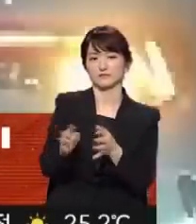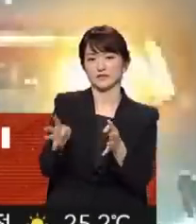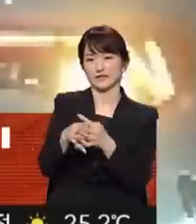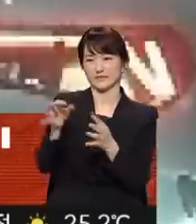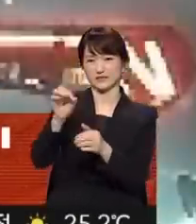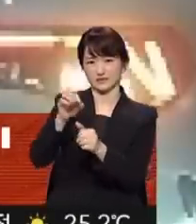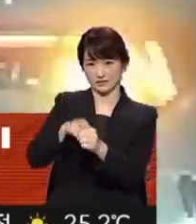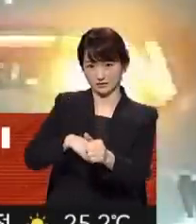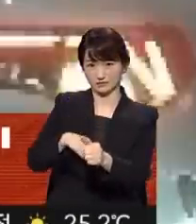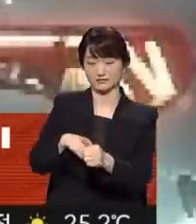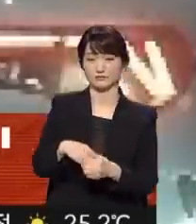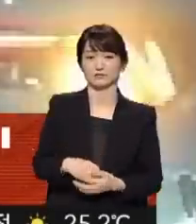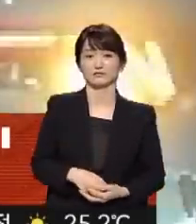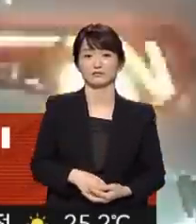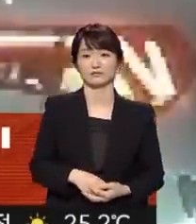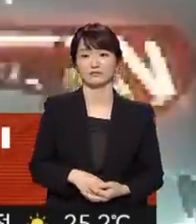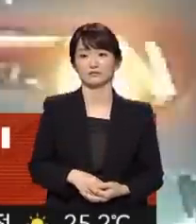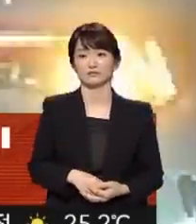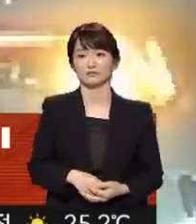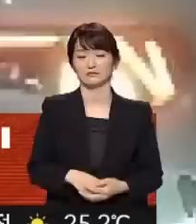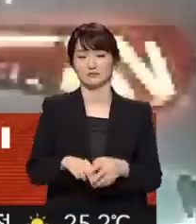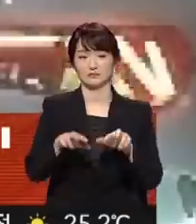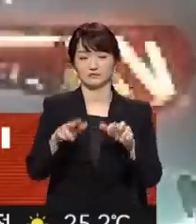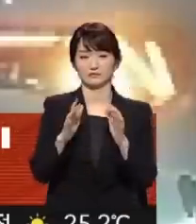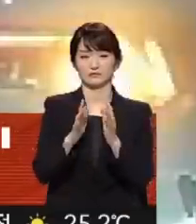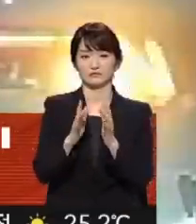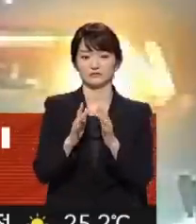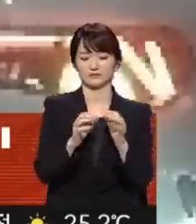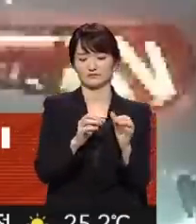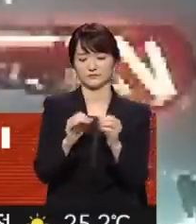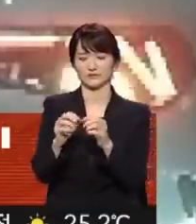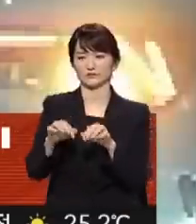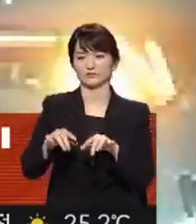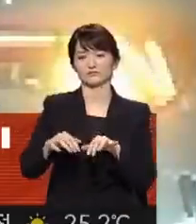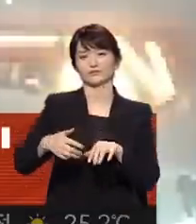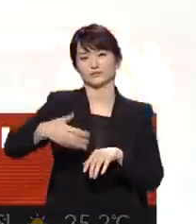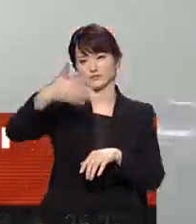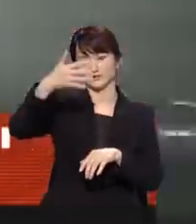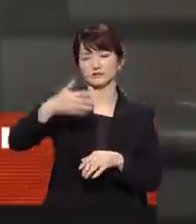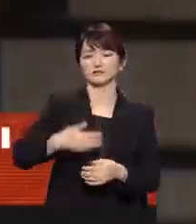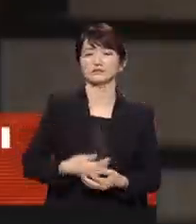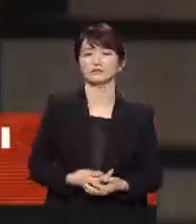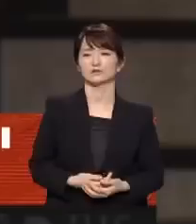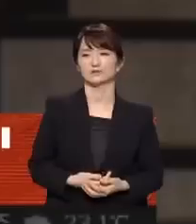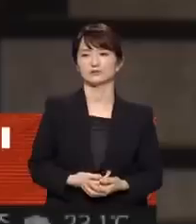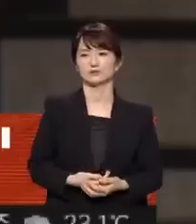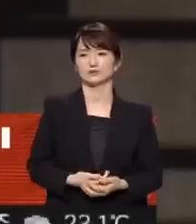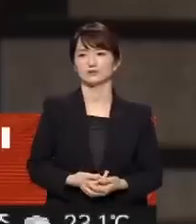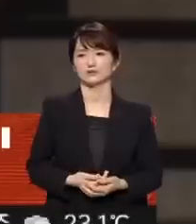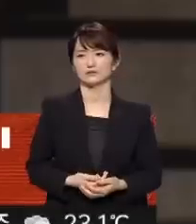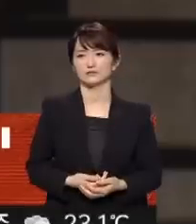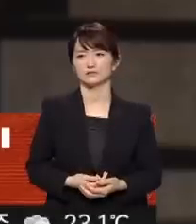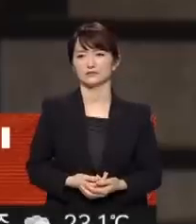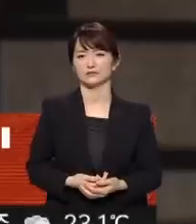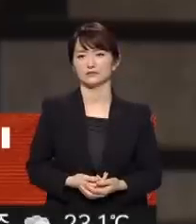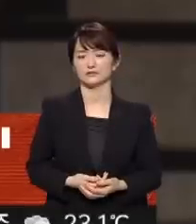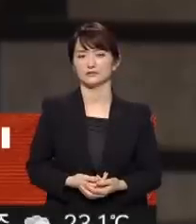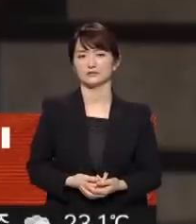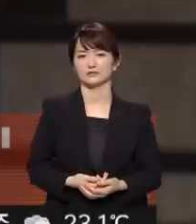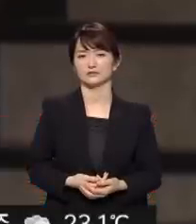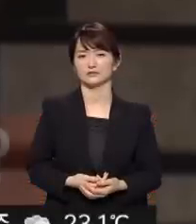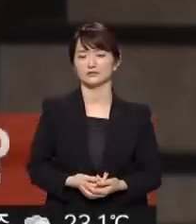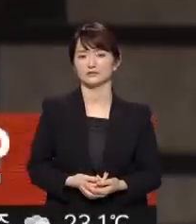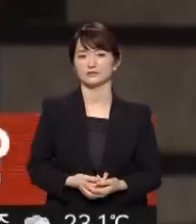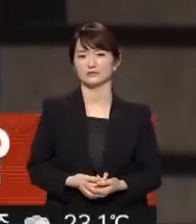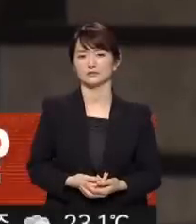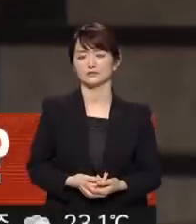뜯으려고 저랬다고요? 지금 이제 그 온라인 커뮤니티에 이제 올라온 건데요. 지금 이제 자기 친구들하고 같이